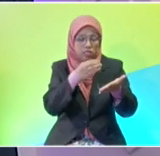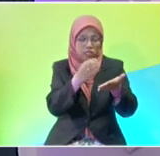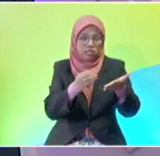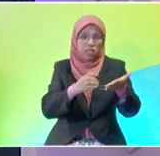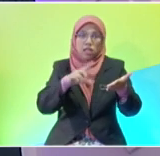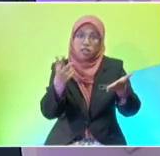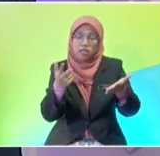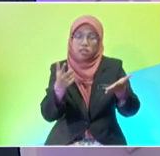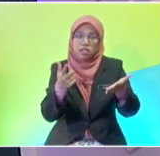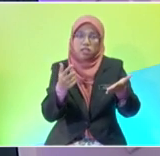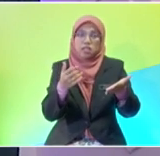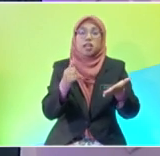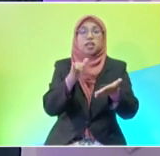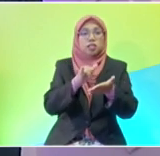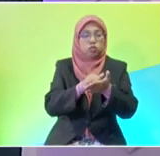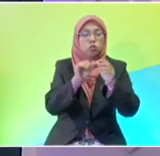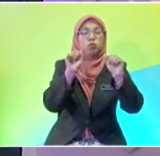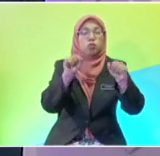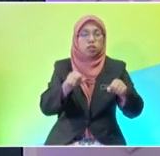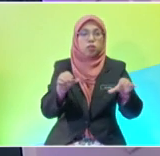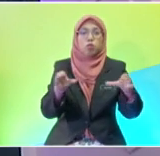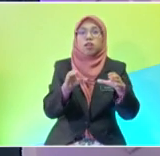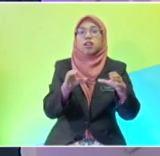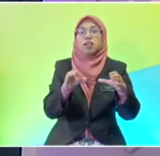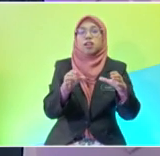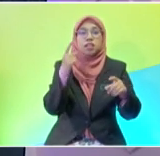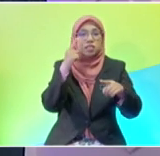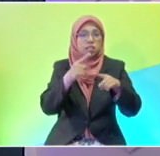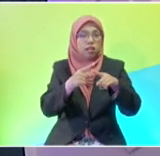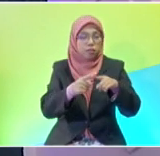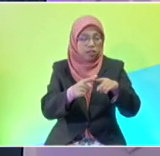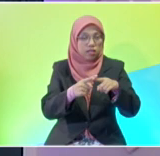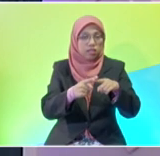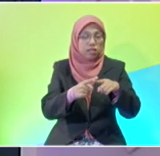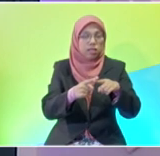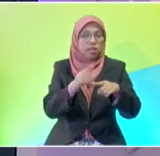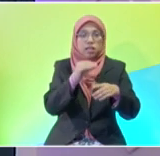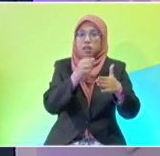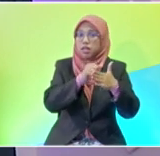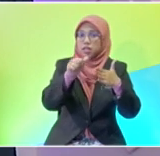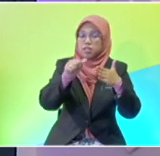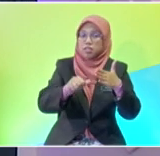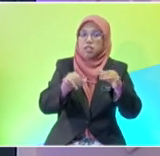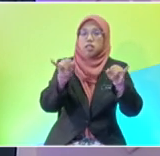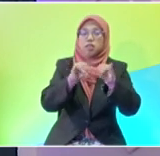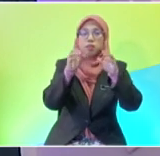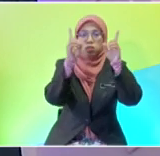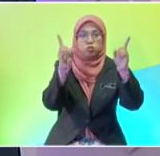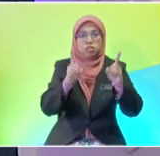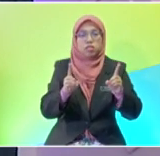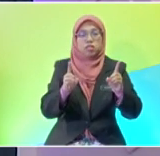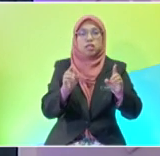yang boleh menyebabkan kita melakukan kesilapan sekali lagi dan akhirnya imam yang juga kita tidak